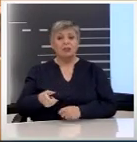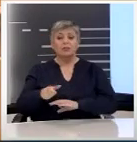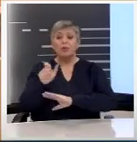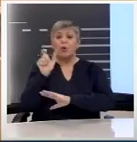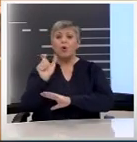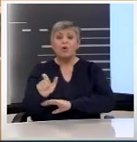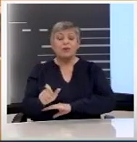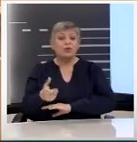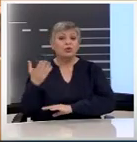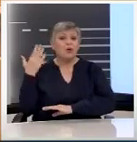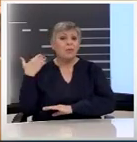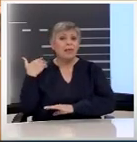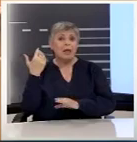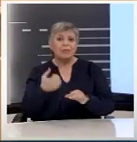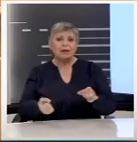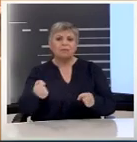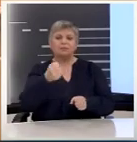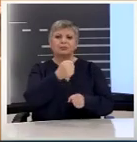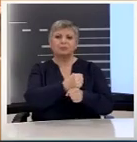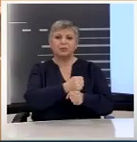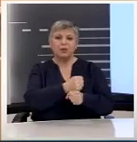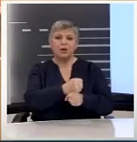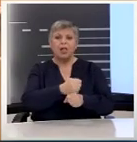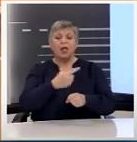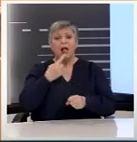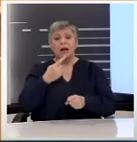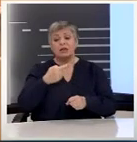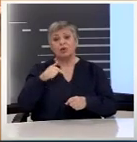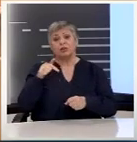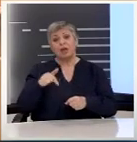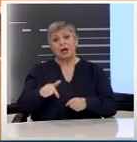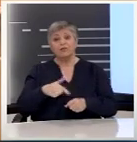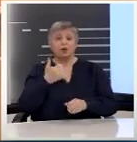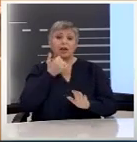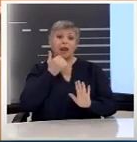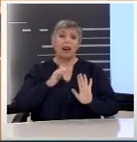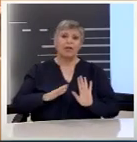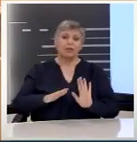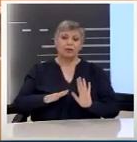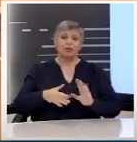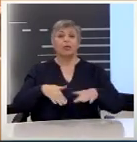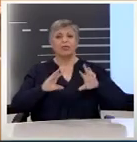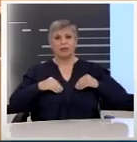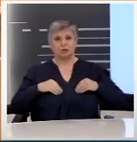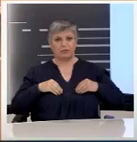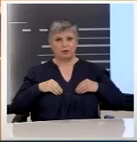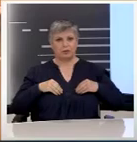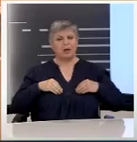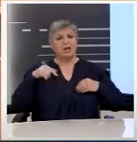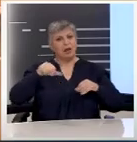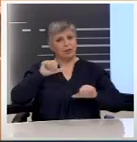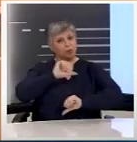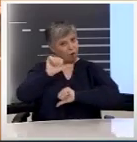εστερνίζεται αυτές τις ερμηνείες. Επομένως, εδώ έχουμε μετατόπιση και οβιδιακή